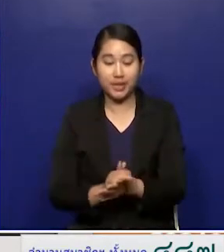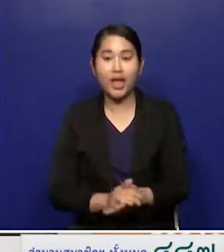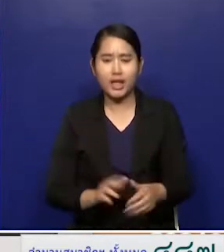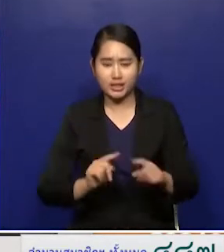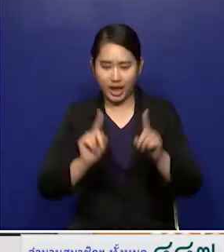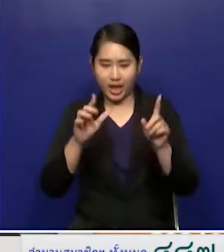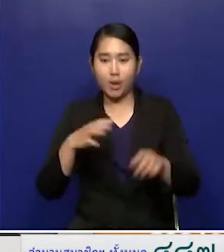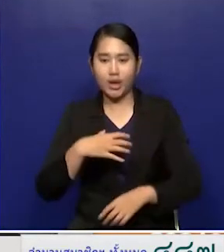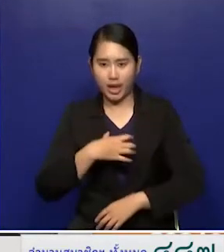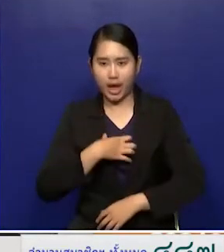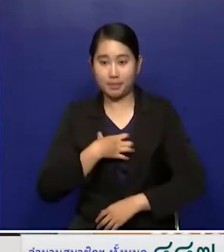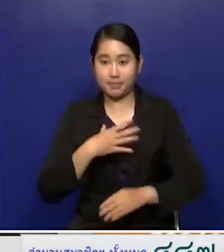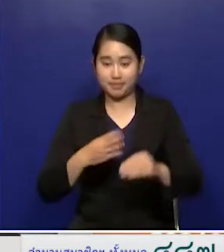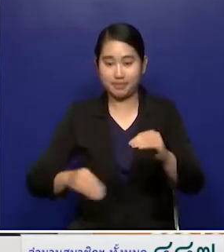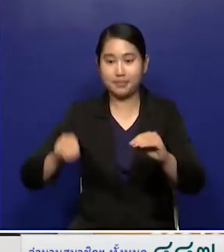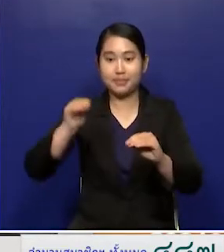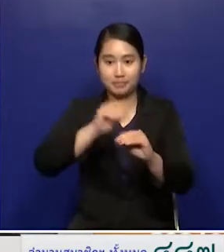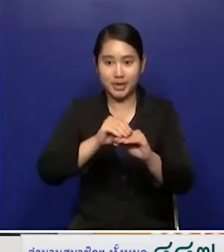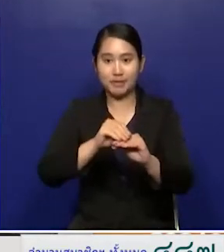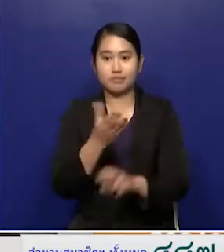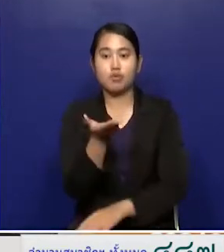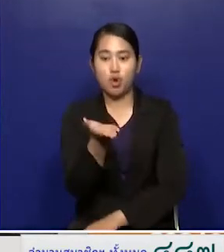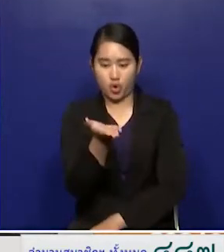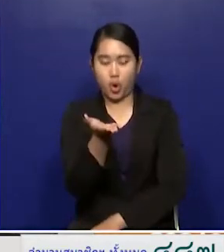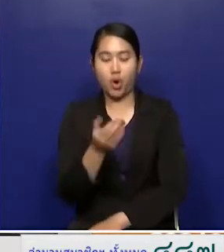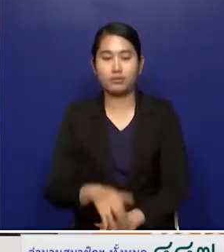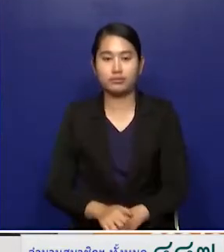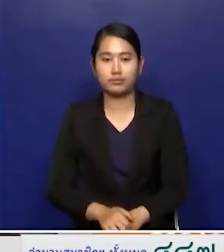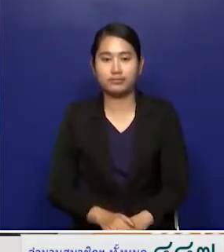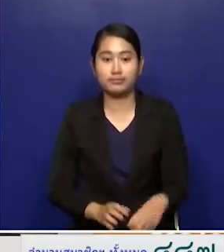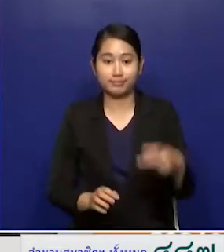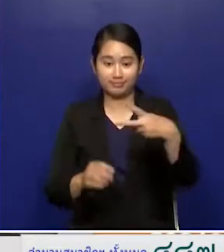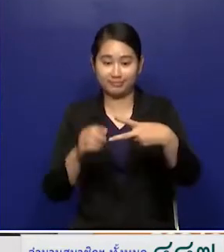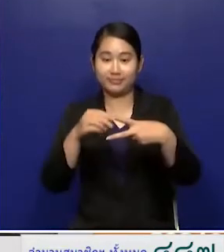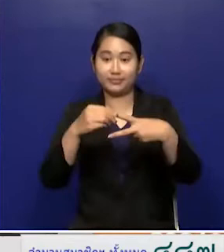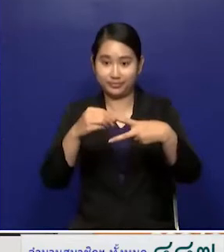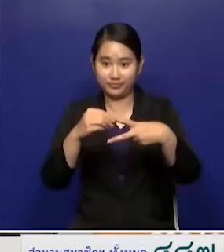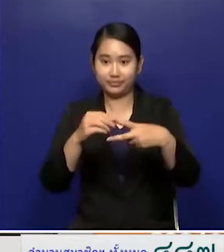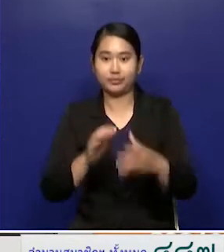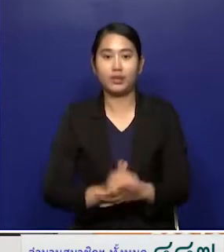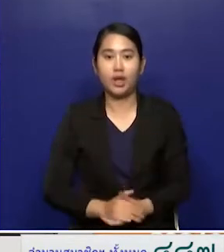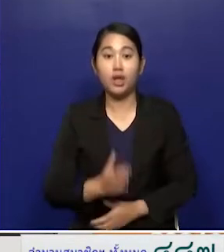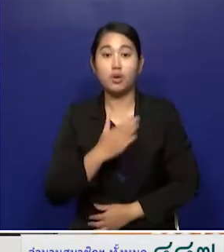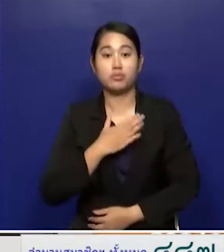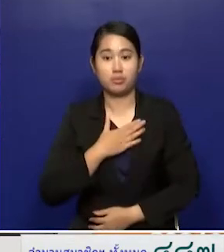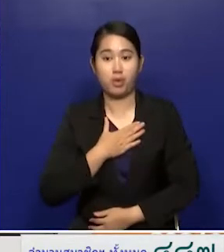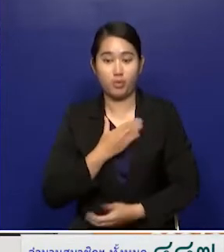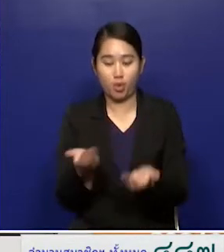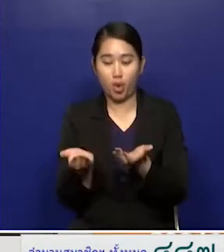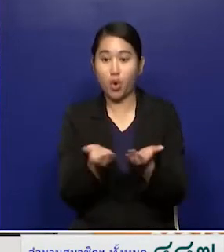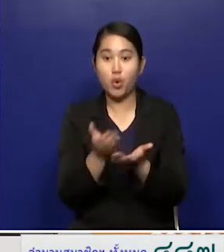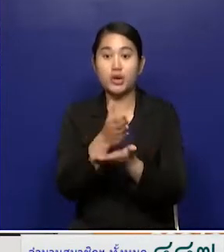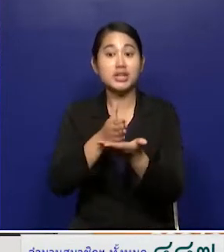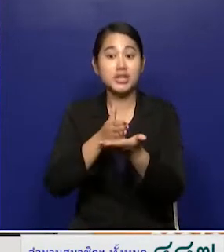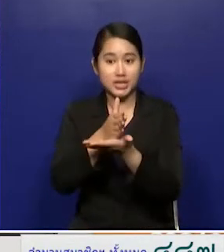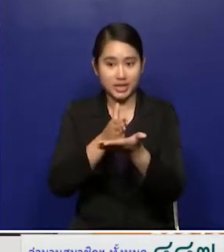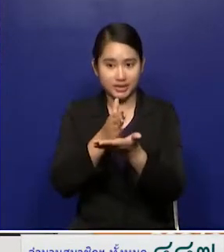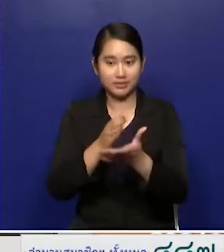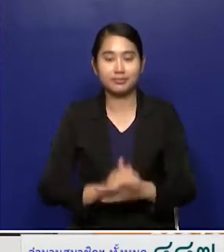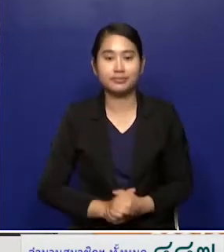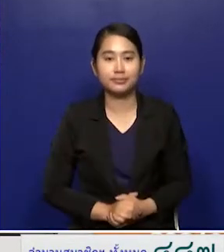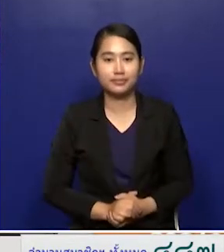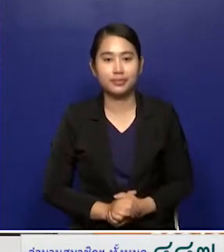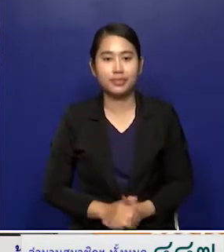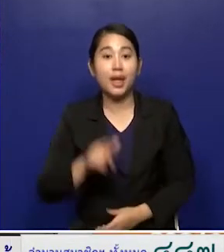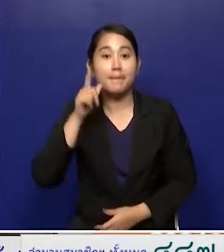ากจะขอเพิมเติมไปมอยู่ 2 ประเด็นนะครัในประเดนแรกก็คือ ในฐานะที่ผมเป็ลกครึ่งชาติพัธ์